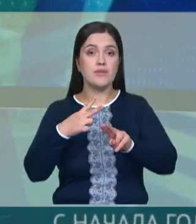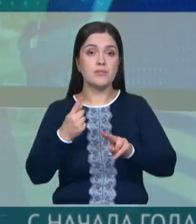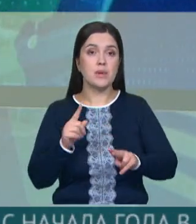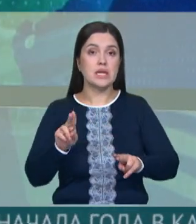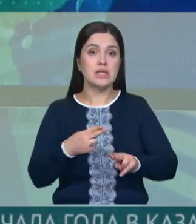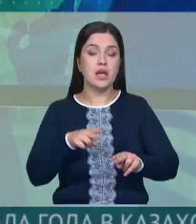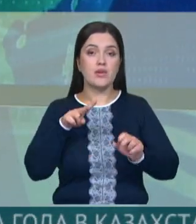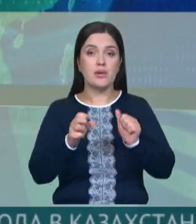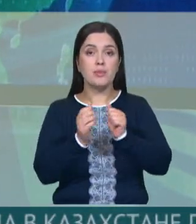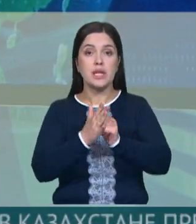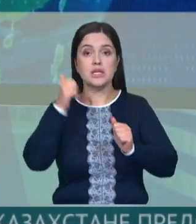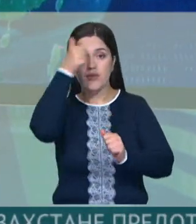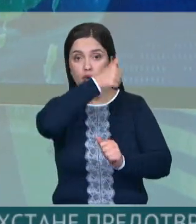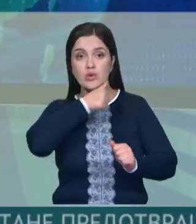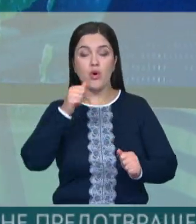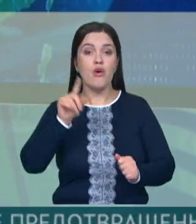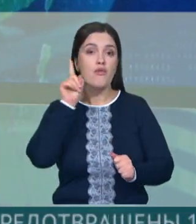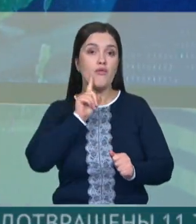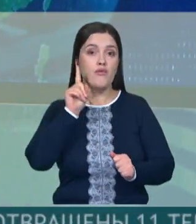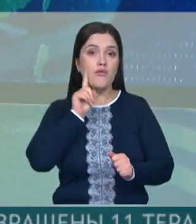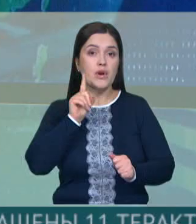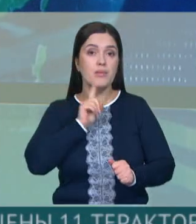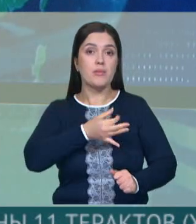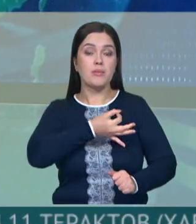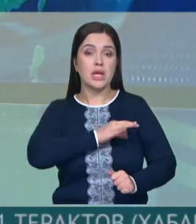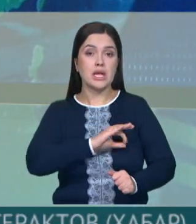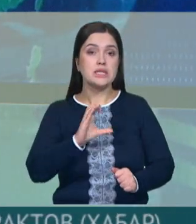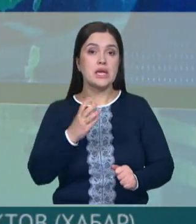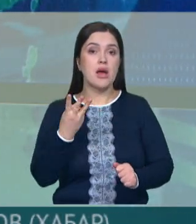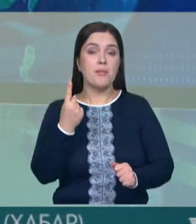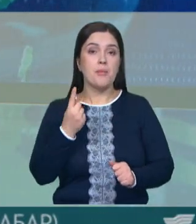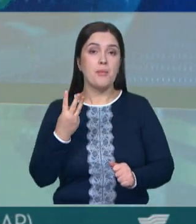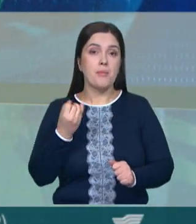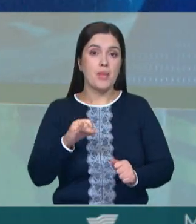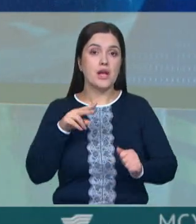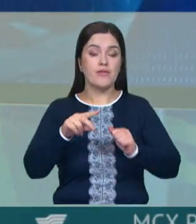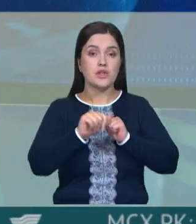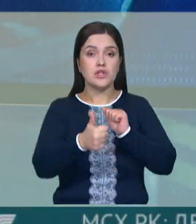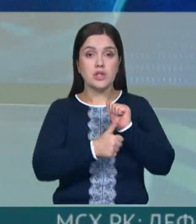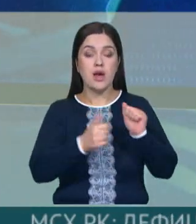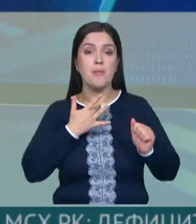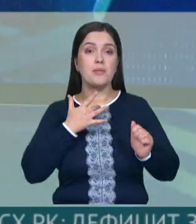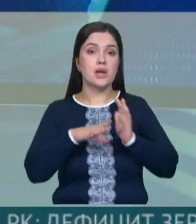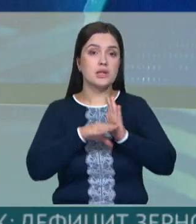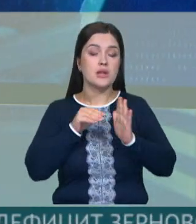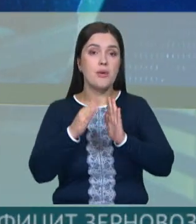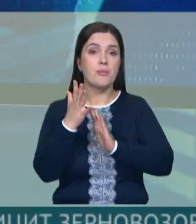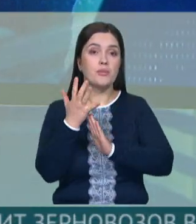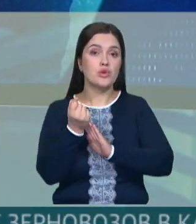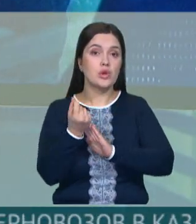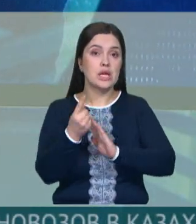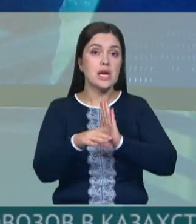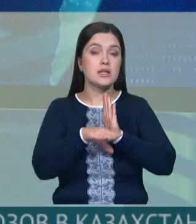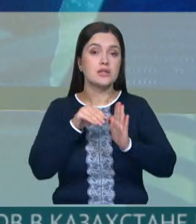Астане 21 декабря 2015 года, которое временно применяется с 1 мая 2016,